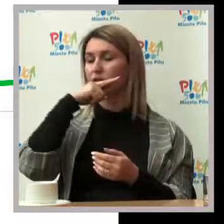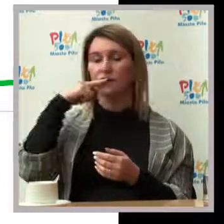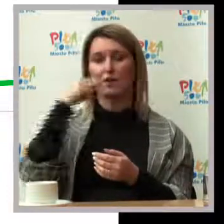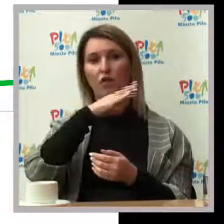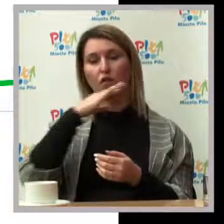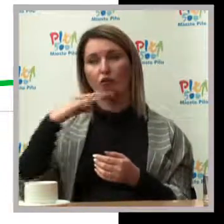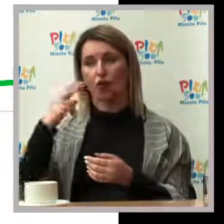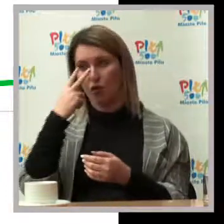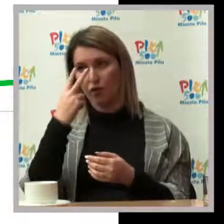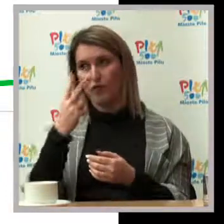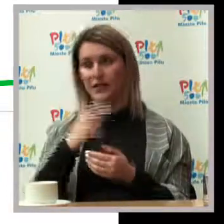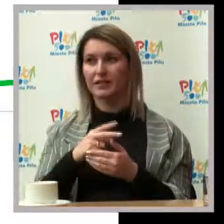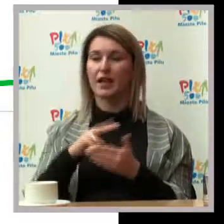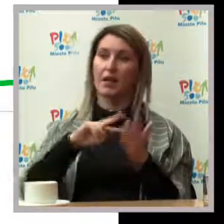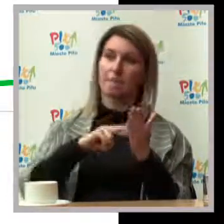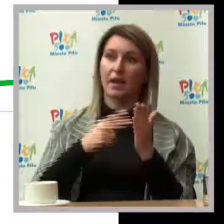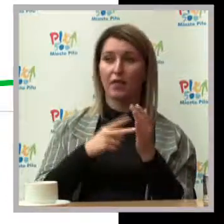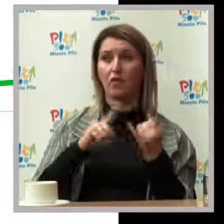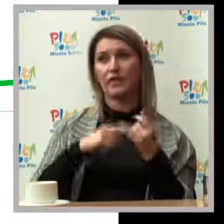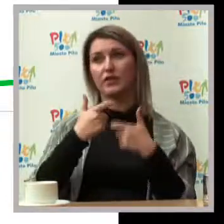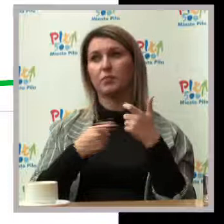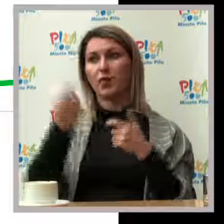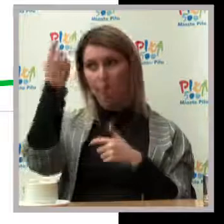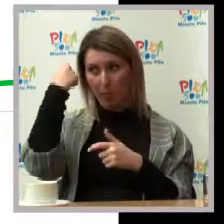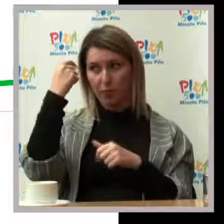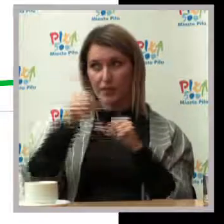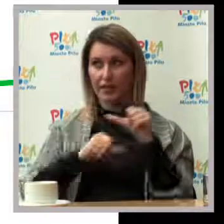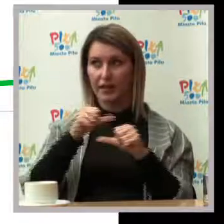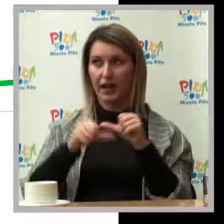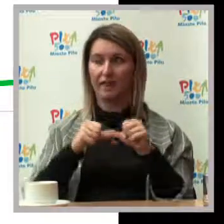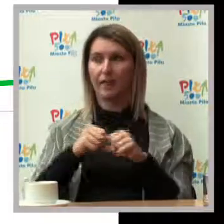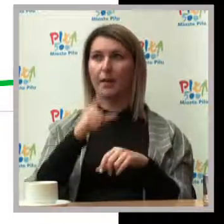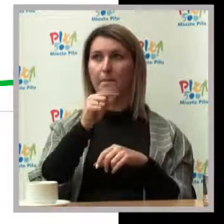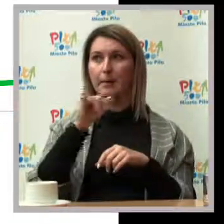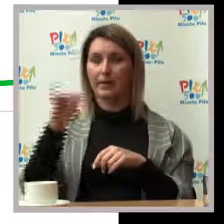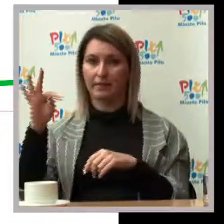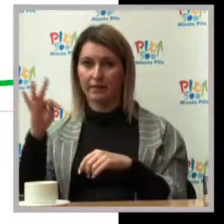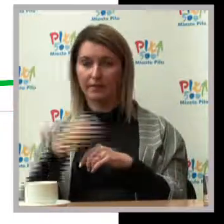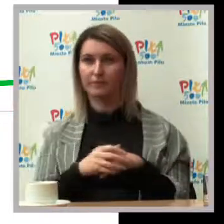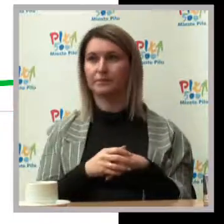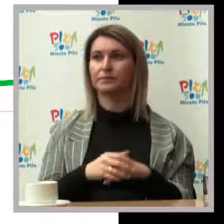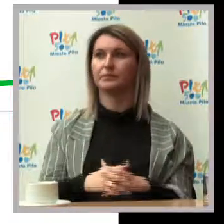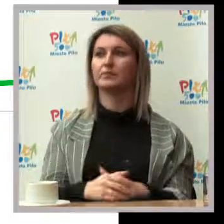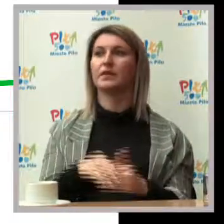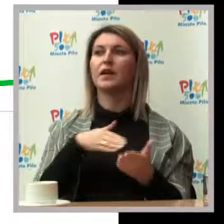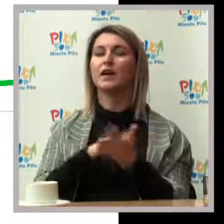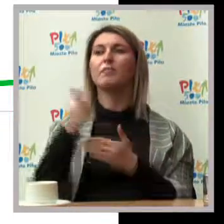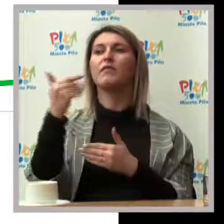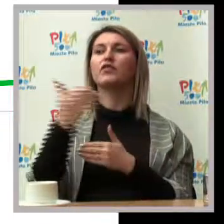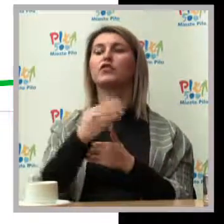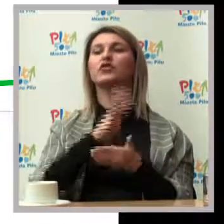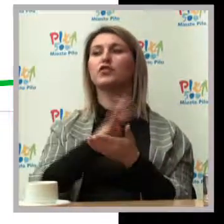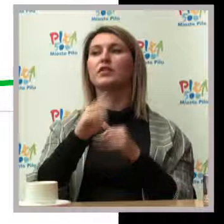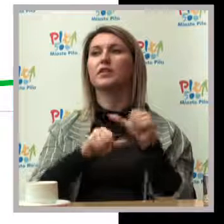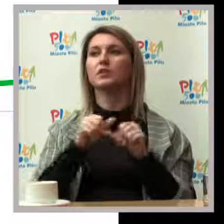pokazuje planowane i zrealizowane dochody w poprzednich latach w zakresie udziałów PIT. Zaczynaliśmy w roku 2014